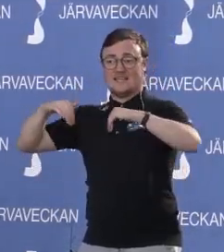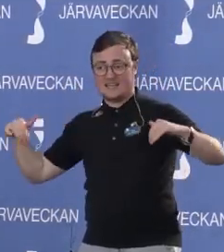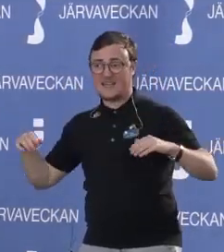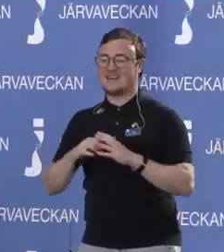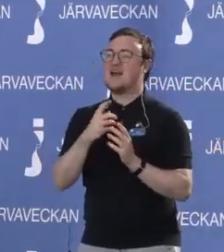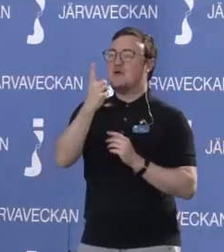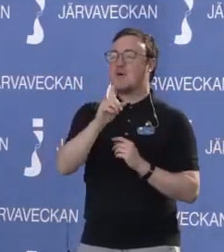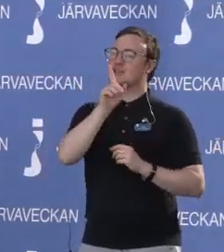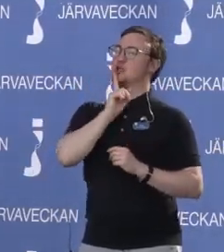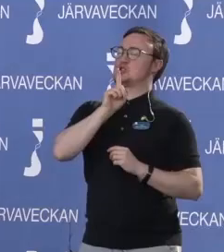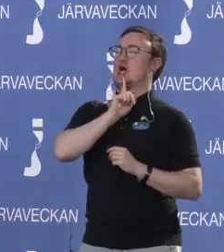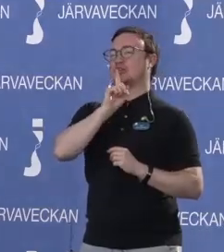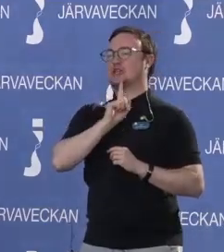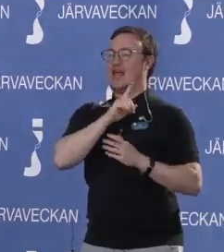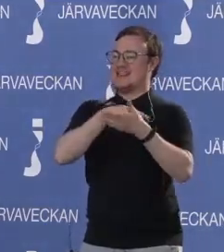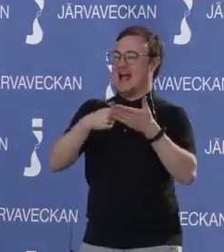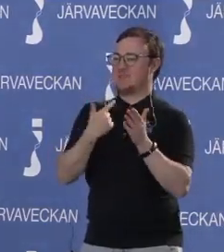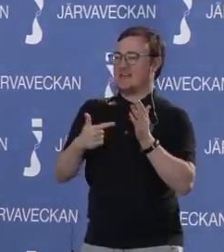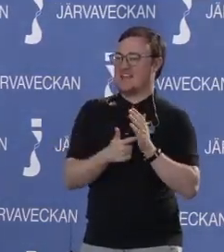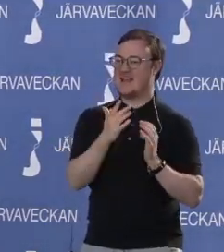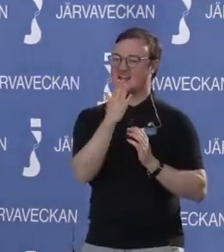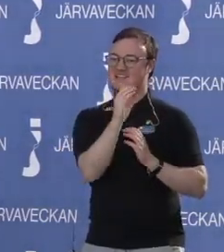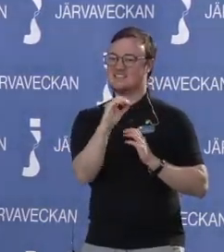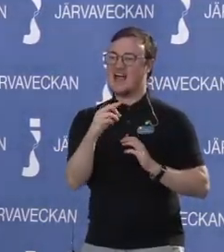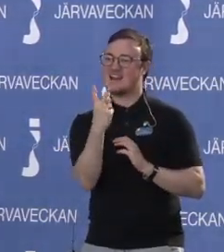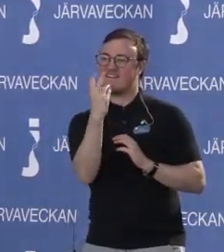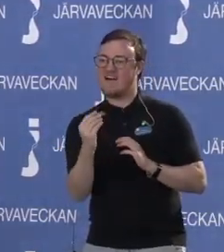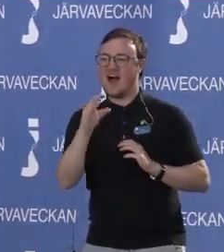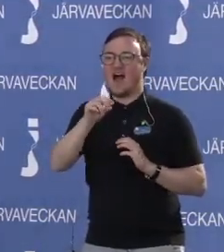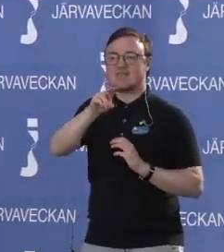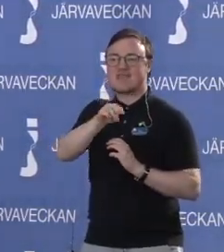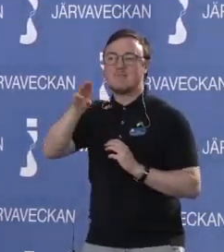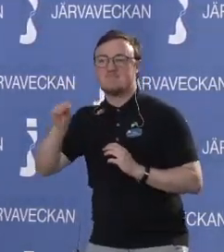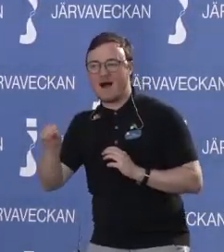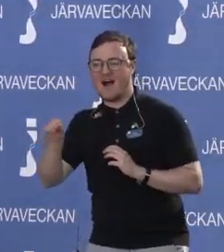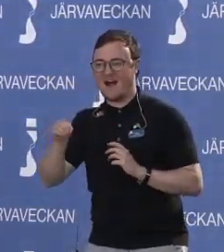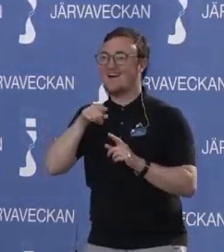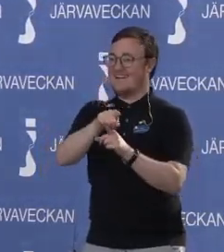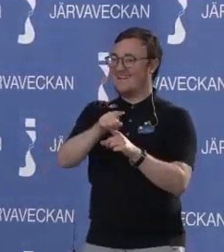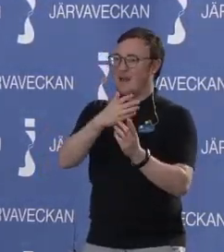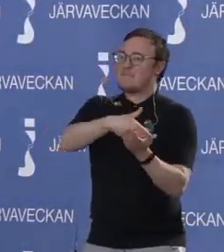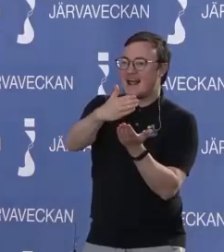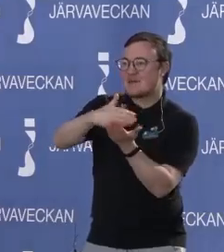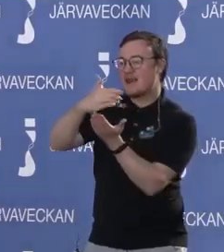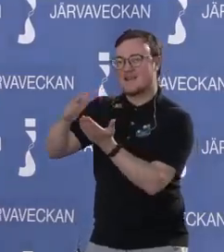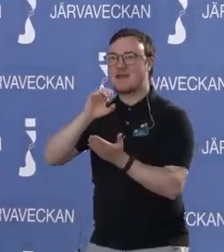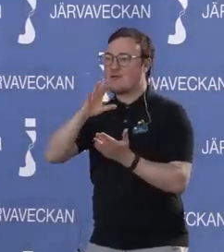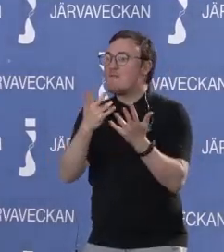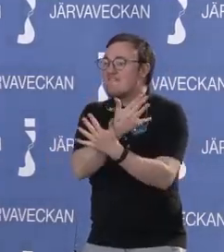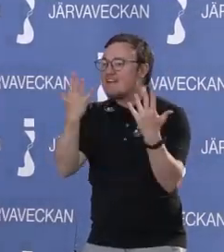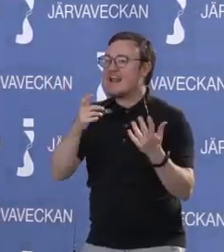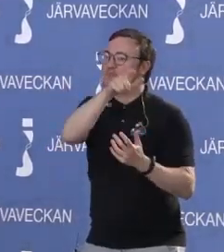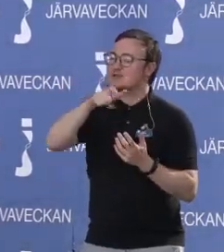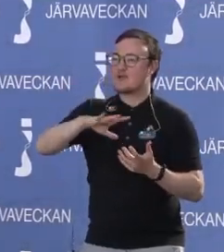som heter Järva Anamma. Som är just konstruktiv journalistik. Som berättar om fler som får gymnasiebehörighet. Det berättar